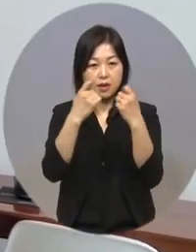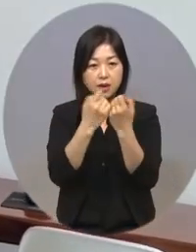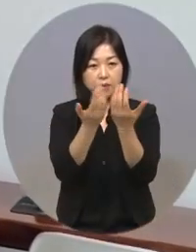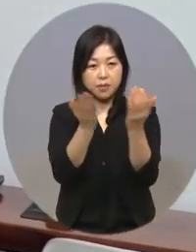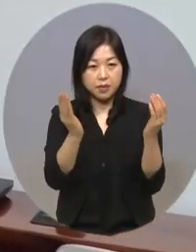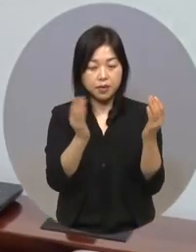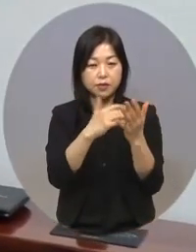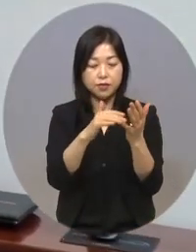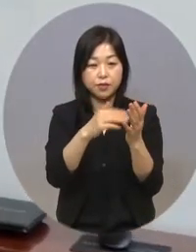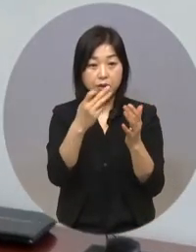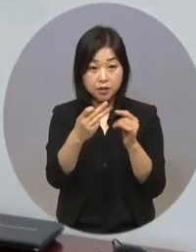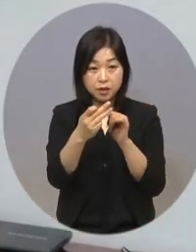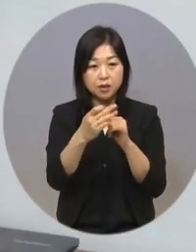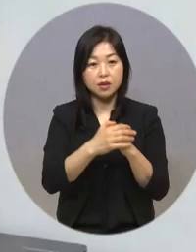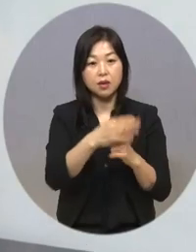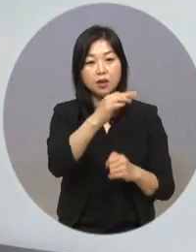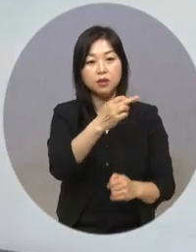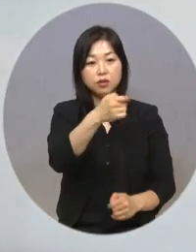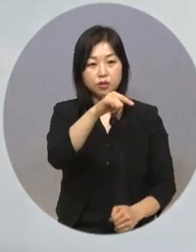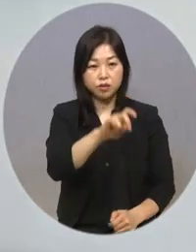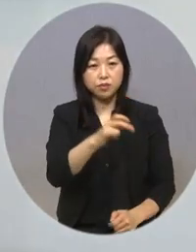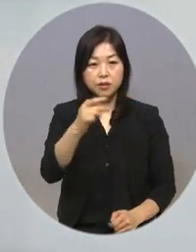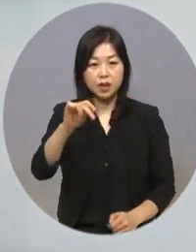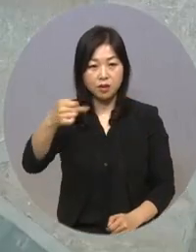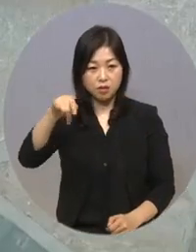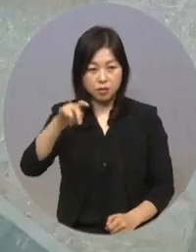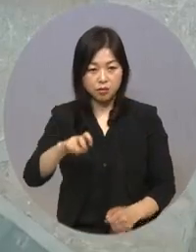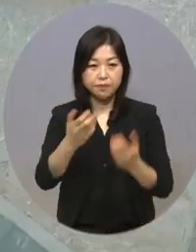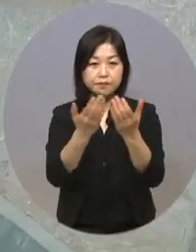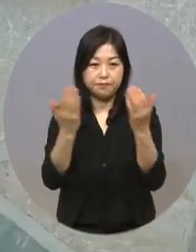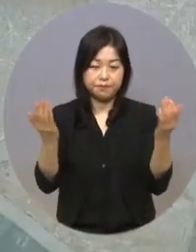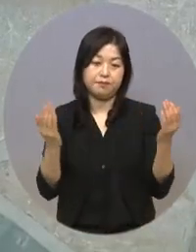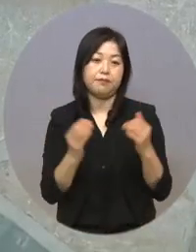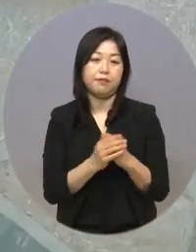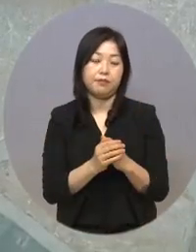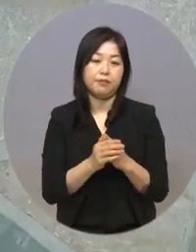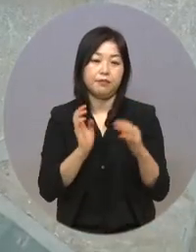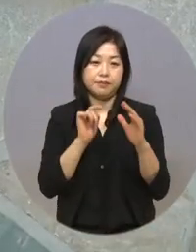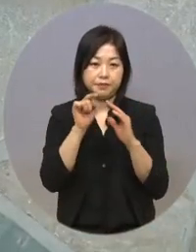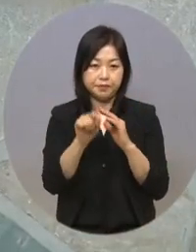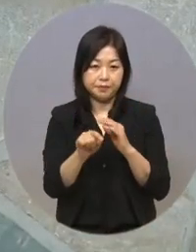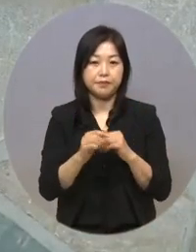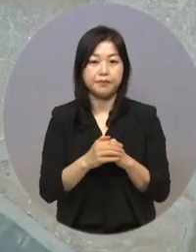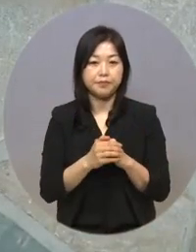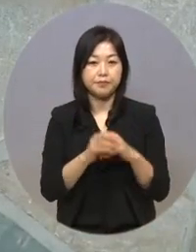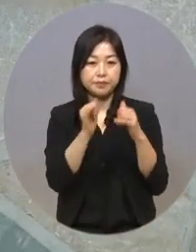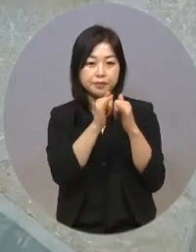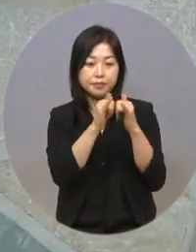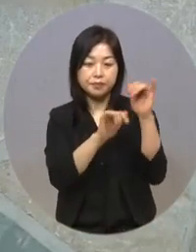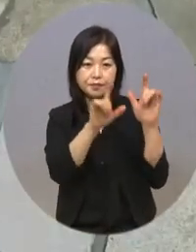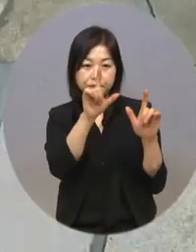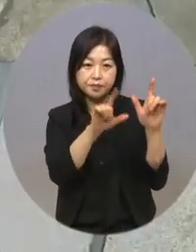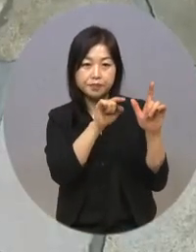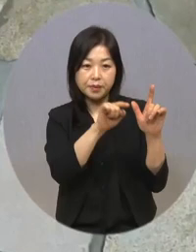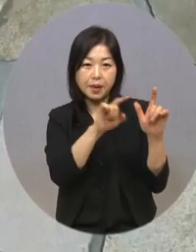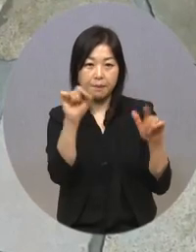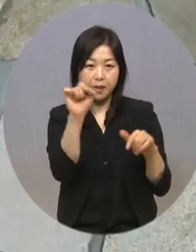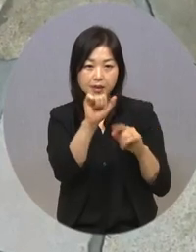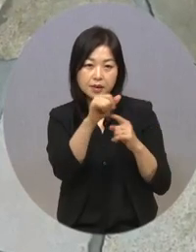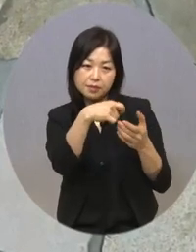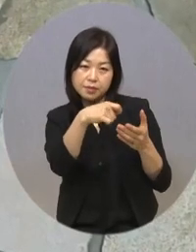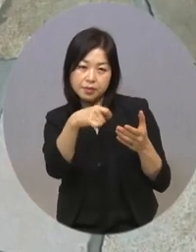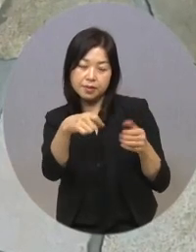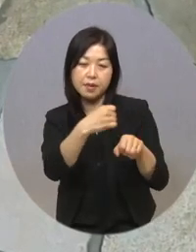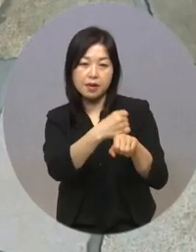개인전, 들숨 날숨전이 열리고 있습니다. 전시장에 들어서자 사람의 형태를 빠르게 그리는